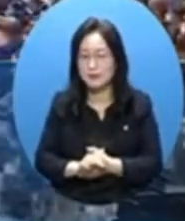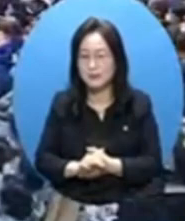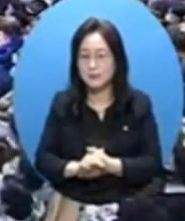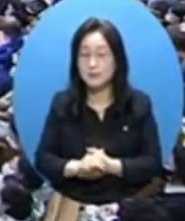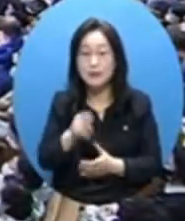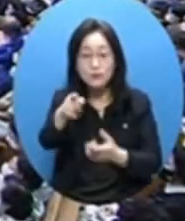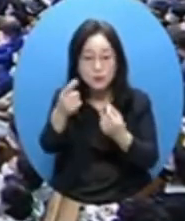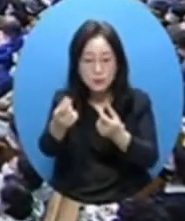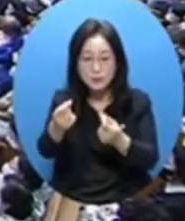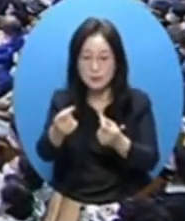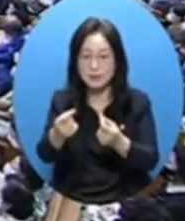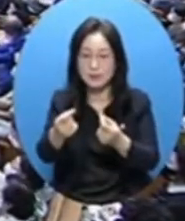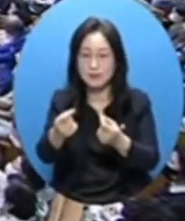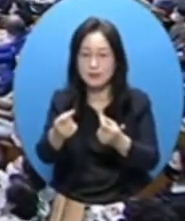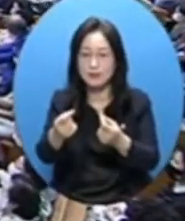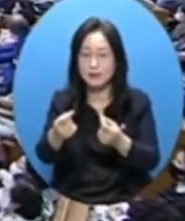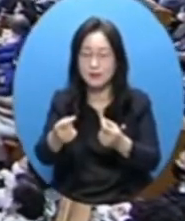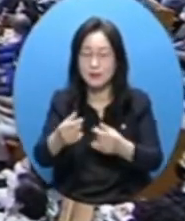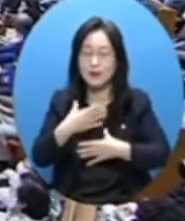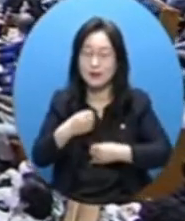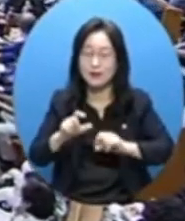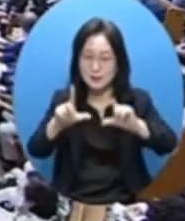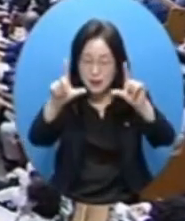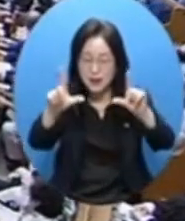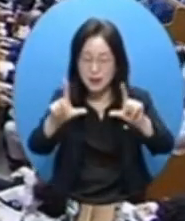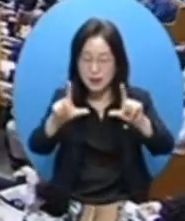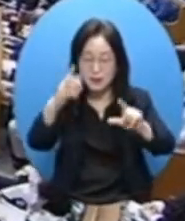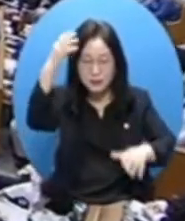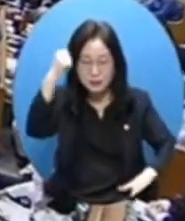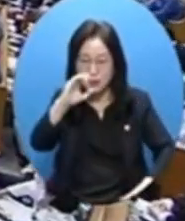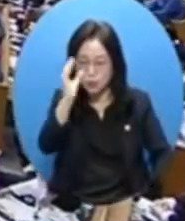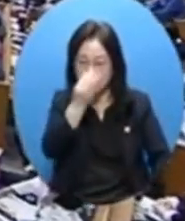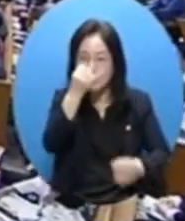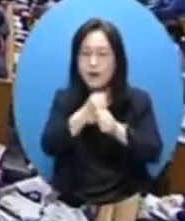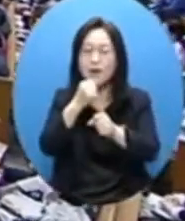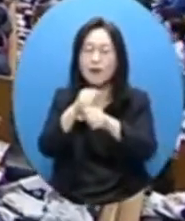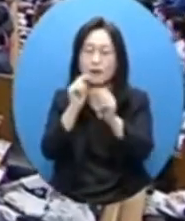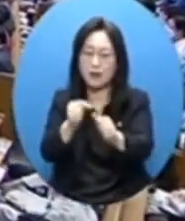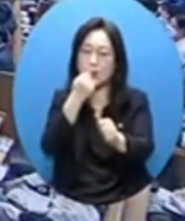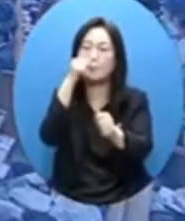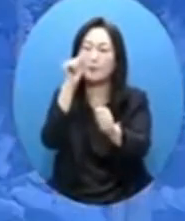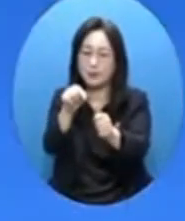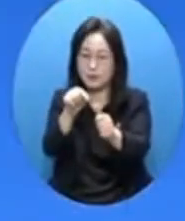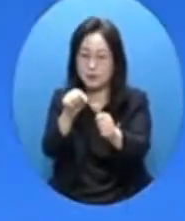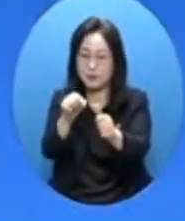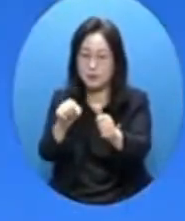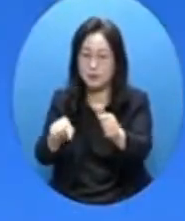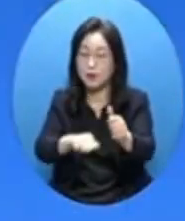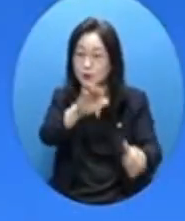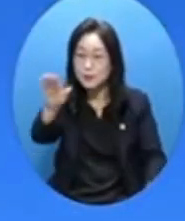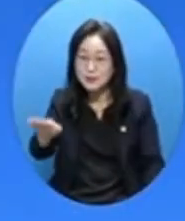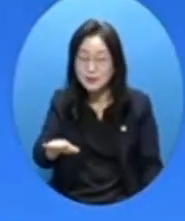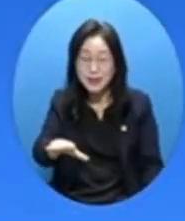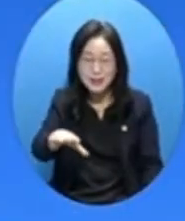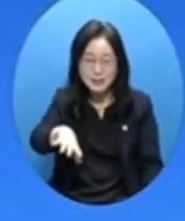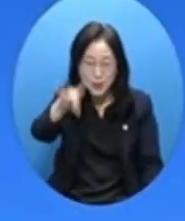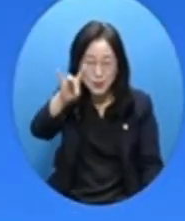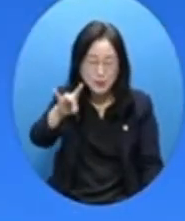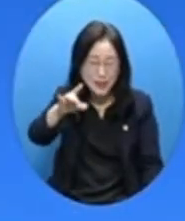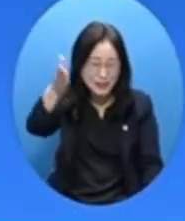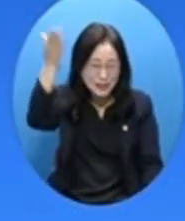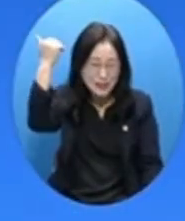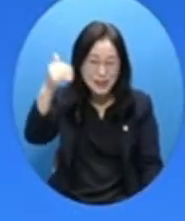이와 같이 안식을 기억하여 거룩하게 질 것을 하나님 명령하셨습니다 우리 처음에 함께 선교사님들이 오셨을 때